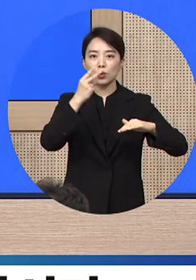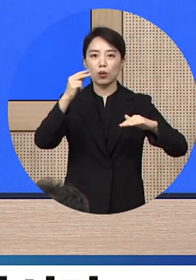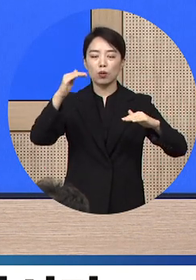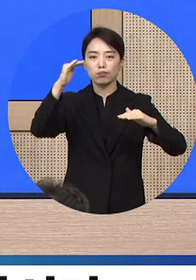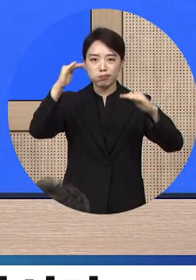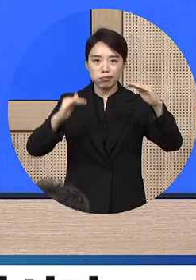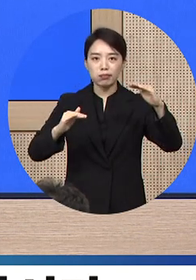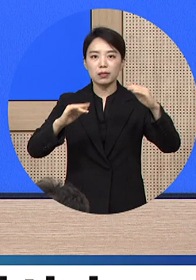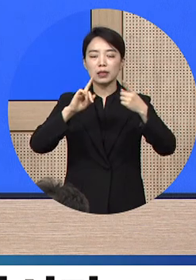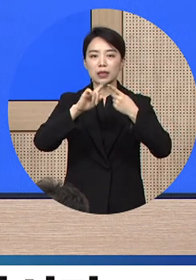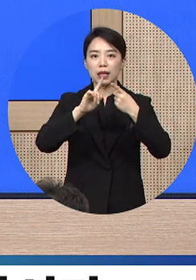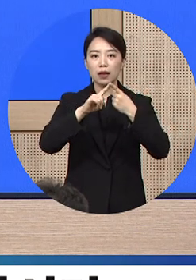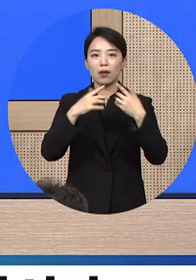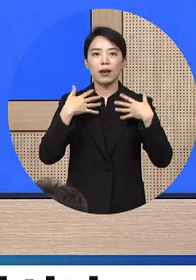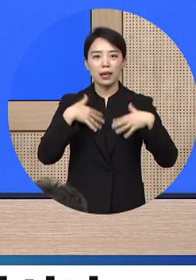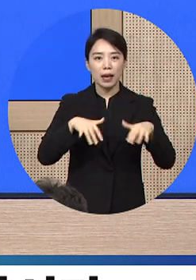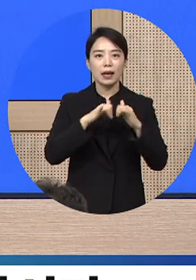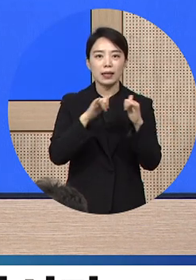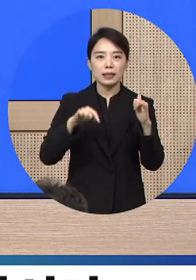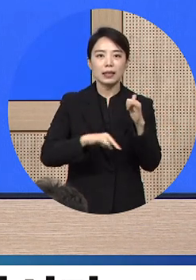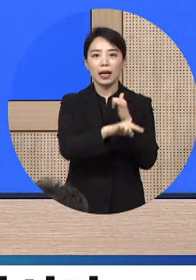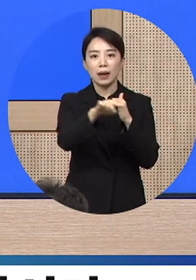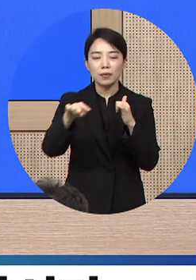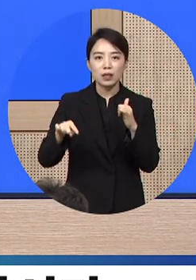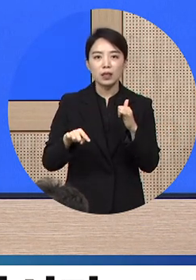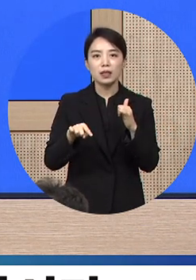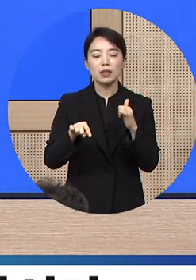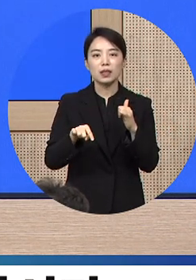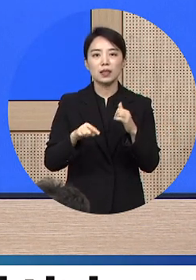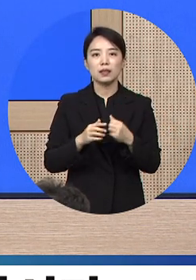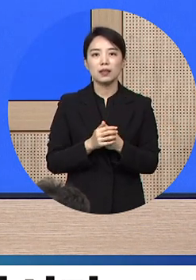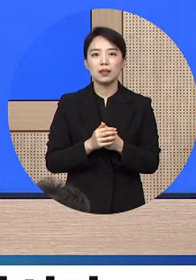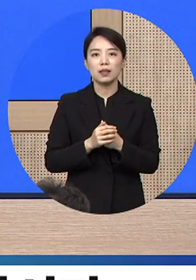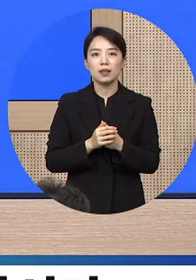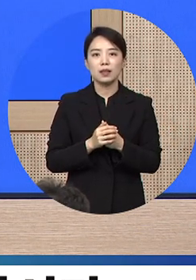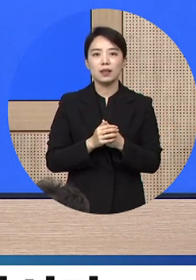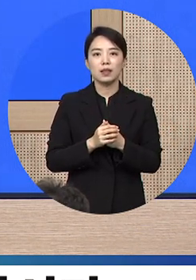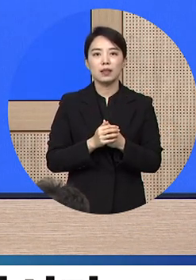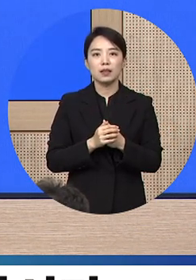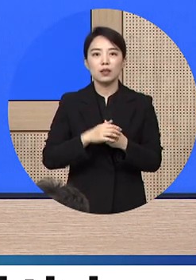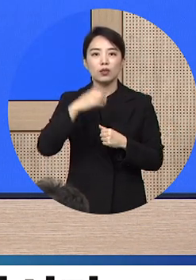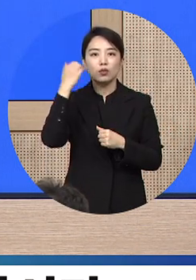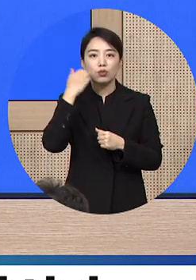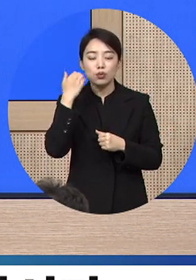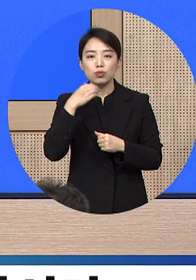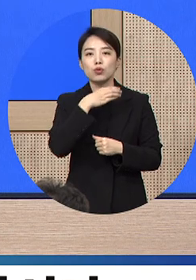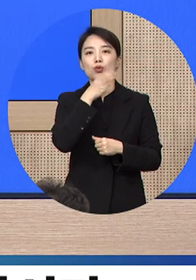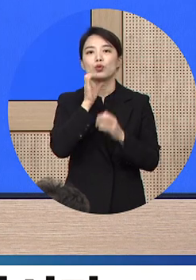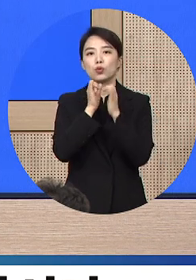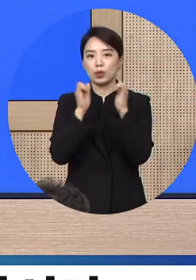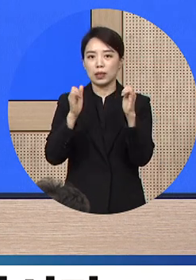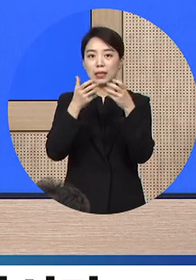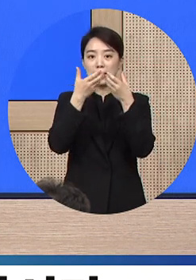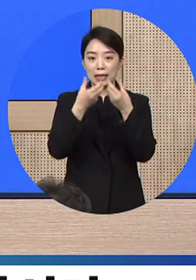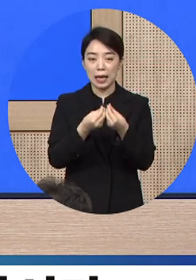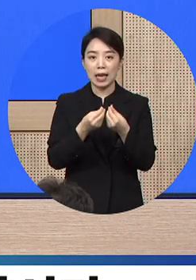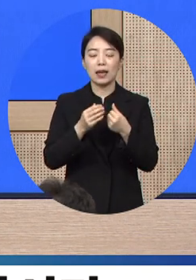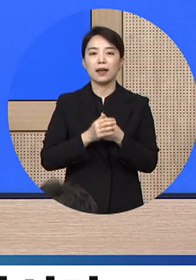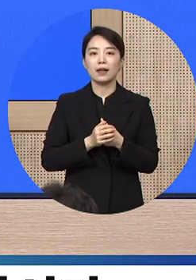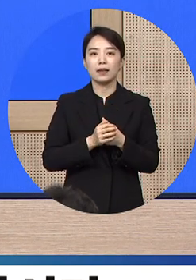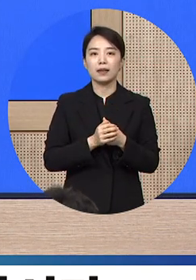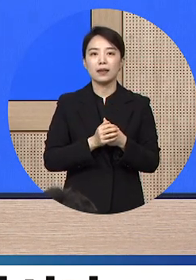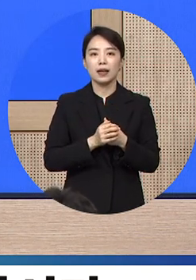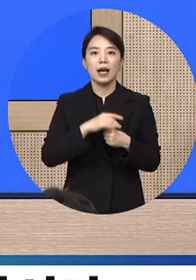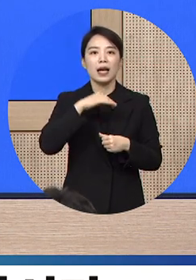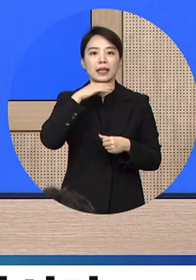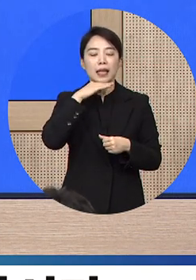불균형의 취약한 계층의 공통 분모에 해당하는 것이 어르신들입니다. 예를 들어서 연령층 몇 세